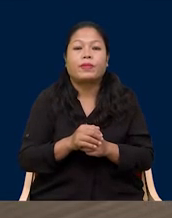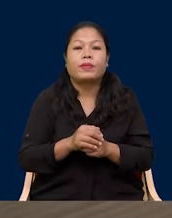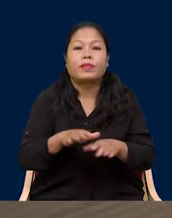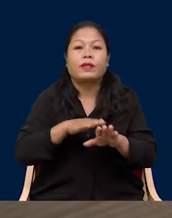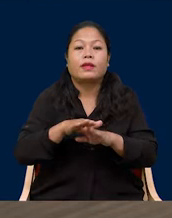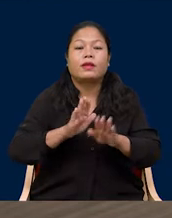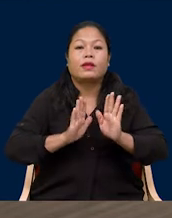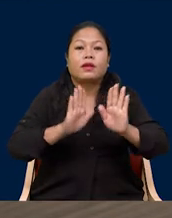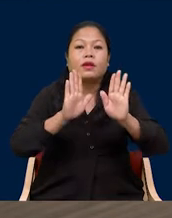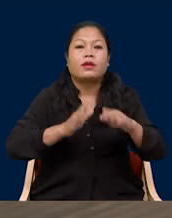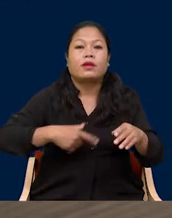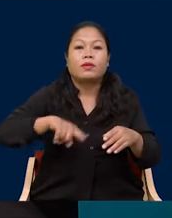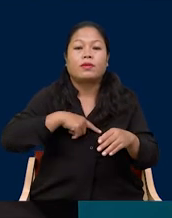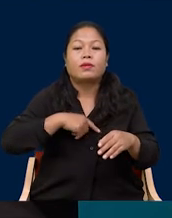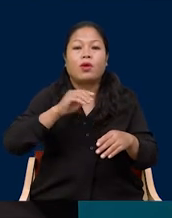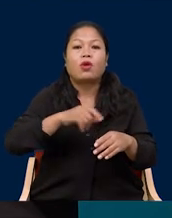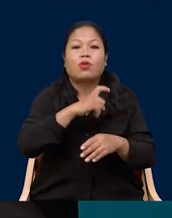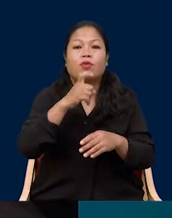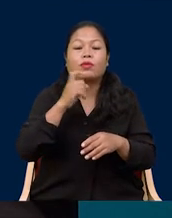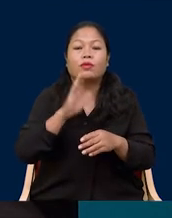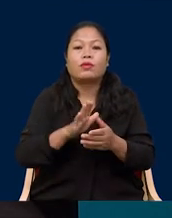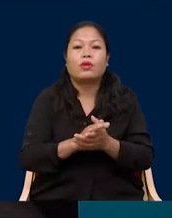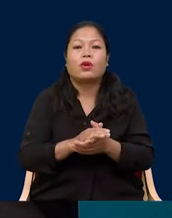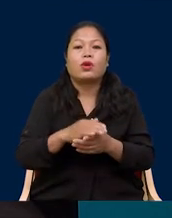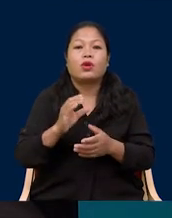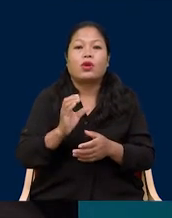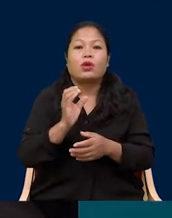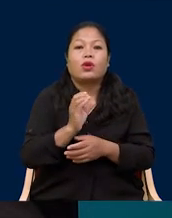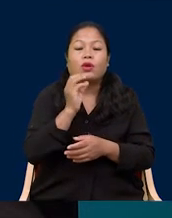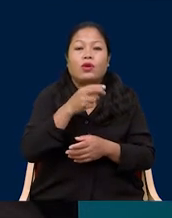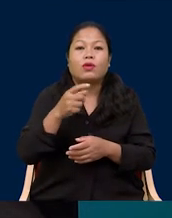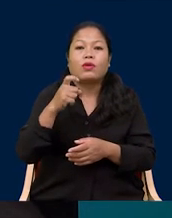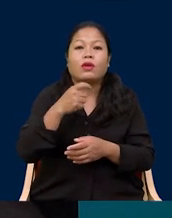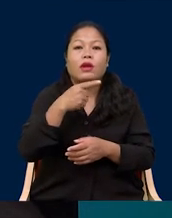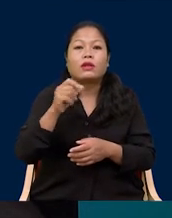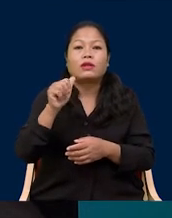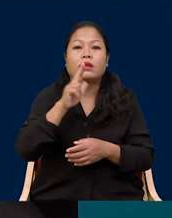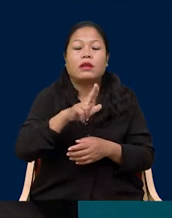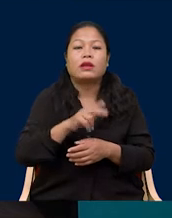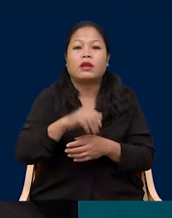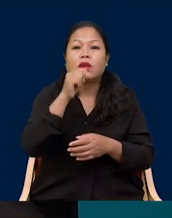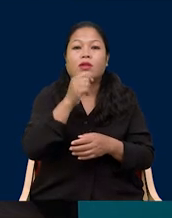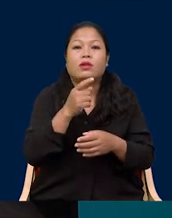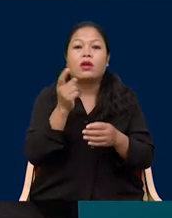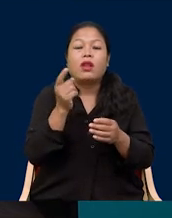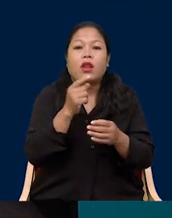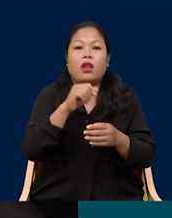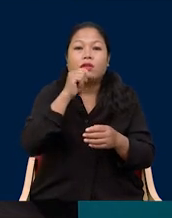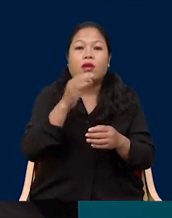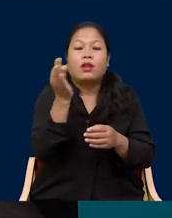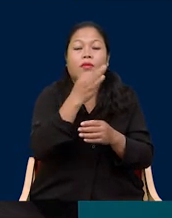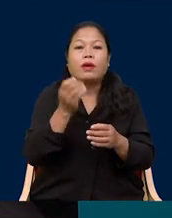लागि। हजुर, धेरै धेरै धन्यवाद। मैले आफ्नो अर्को प्रश्न युगानजीलाई राख्न चाहेँ। हामी जलवायु परिवर्तन न्यूनीकरणका